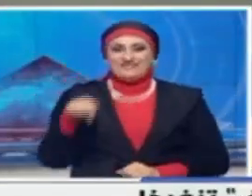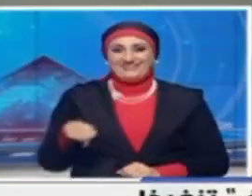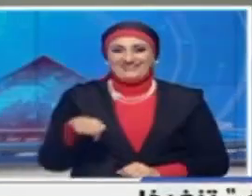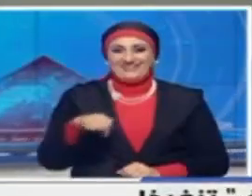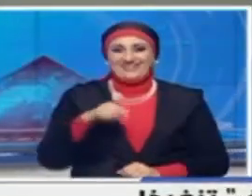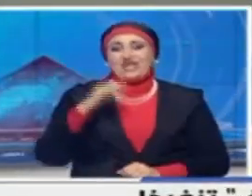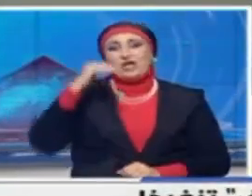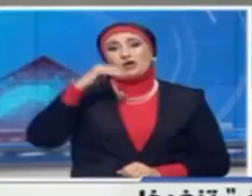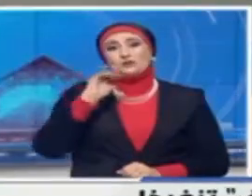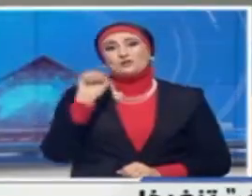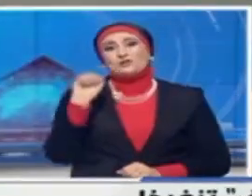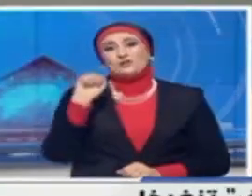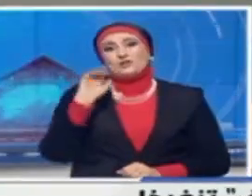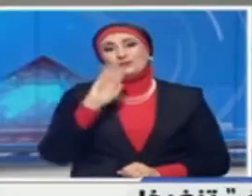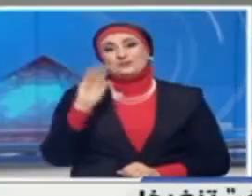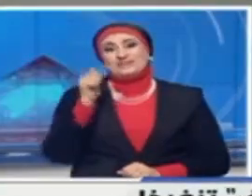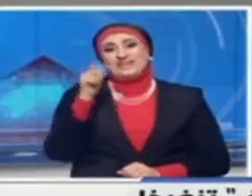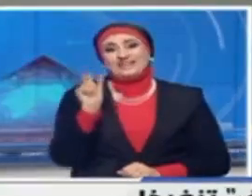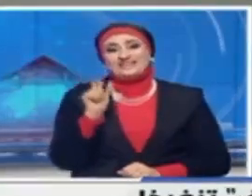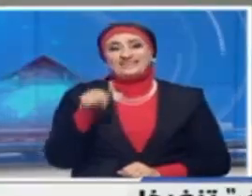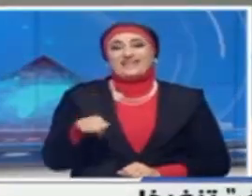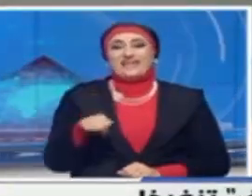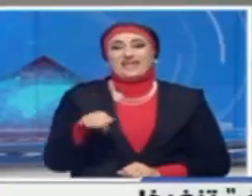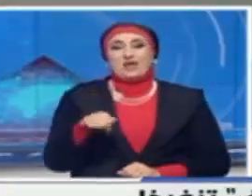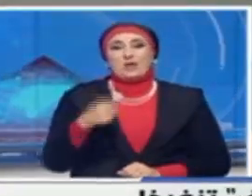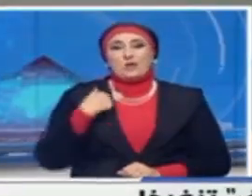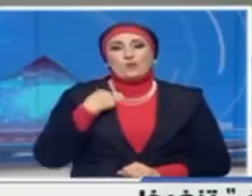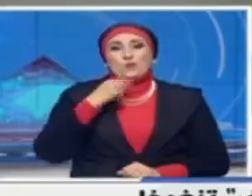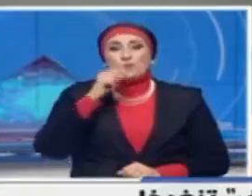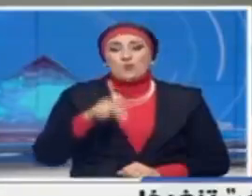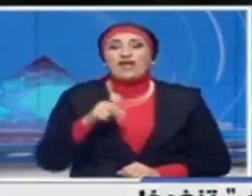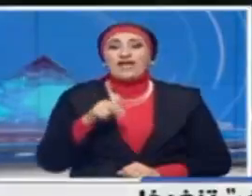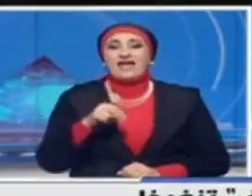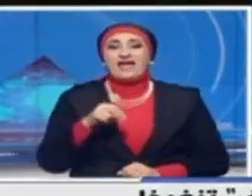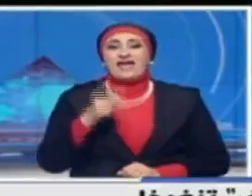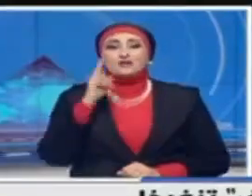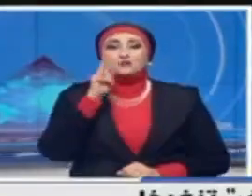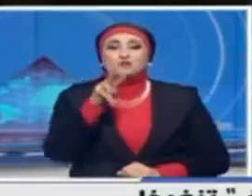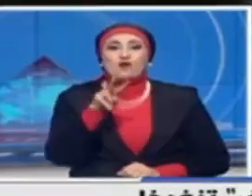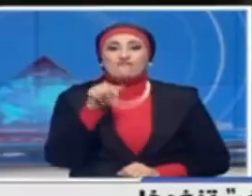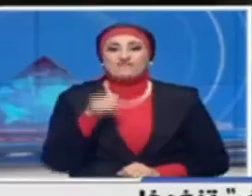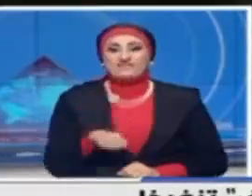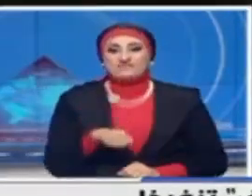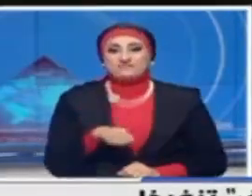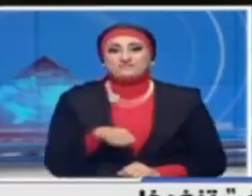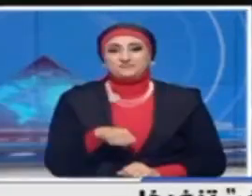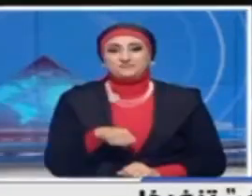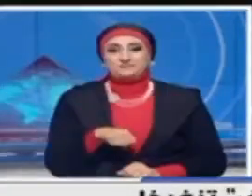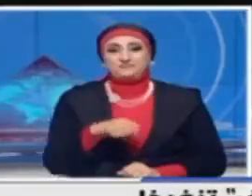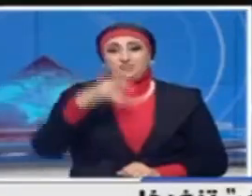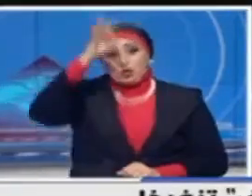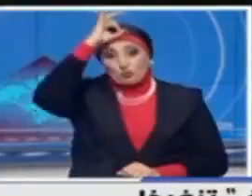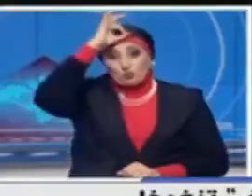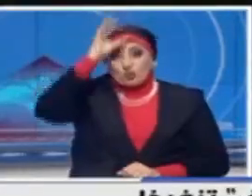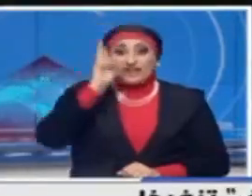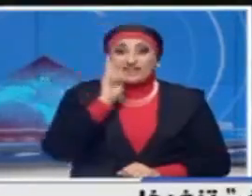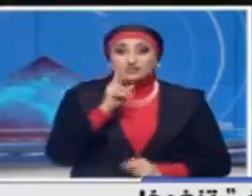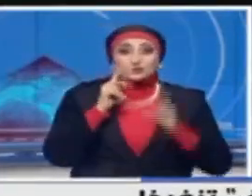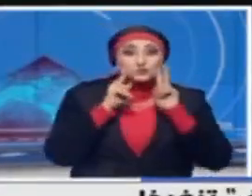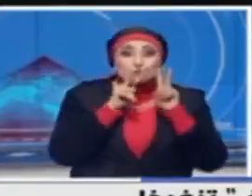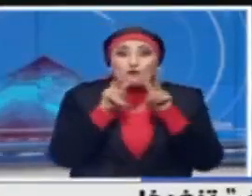وكابتن حصان وبشبكي وعربية سعاف، شفت البوليس يعملين